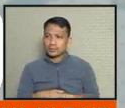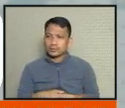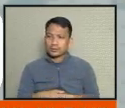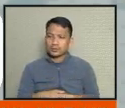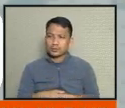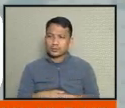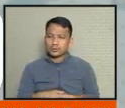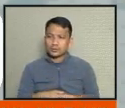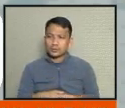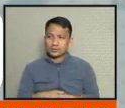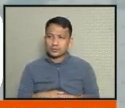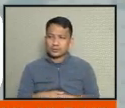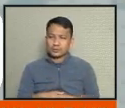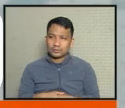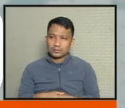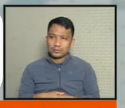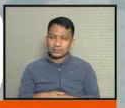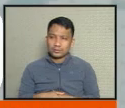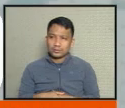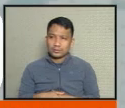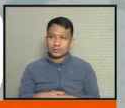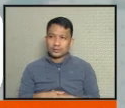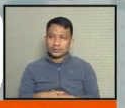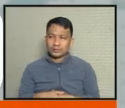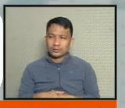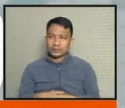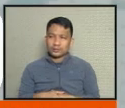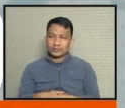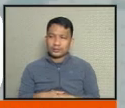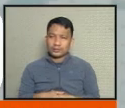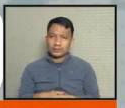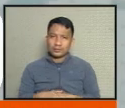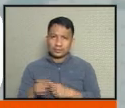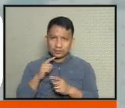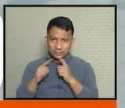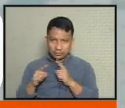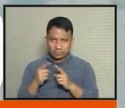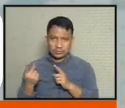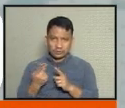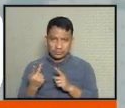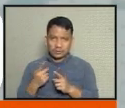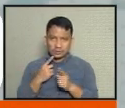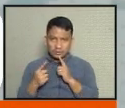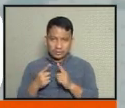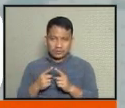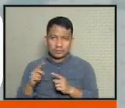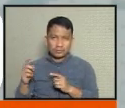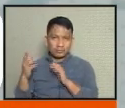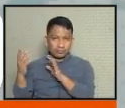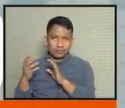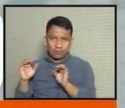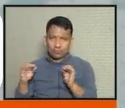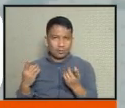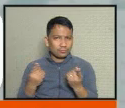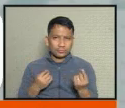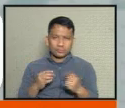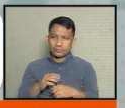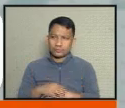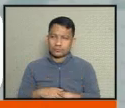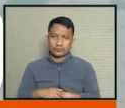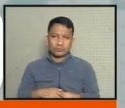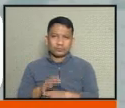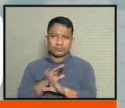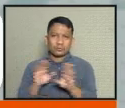Hindi naman ako, ano, sir. Ang ano ko doon, nagkausap lang naman kami. Nag-uusap lang kayo? Wala kayong ginagawa?